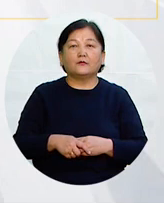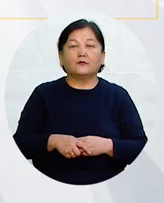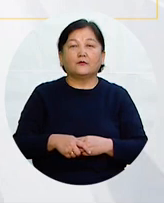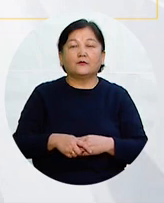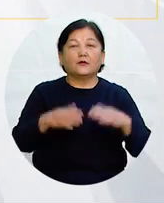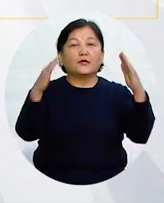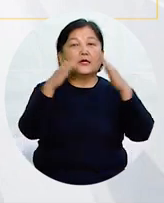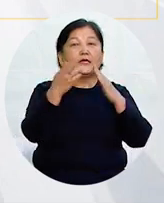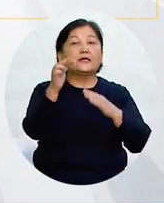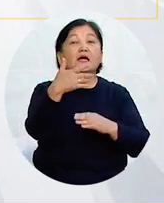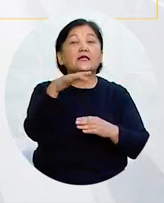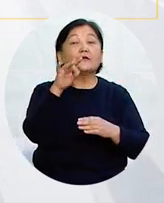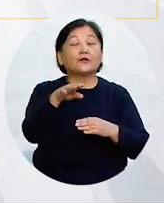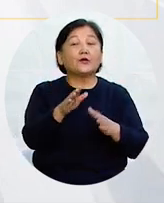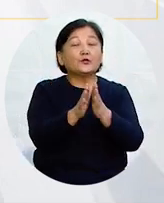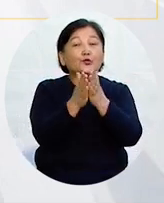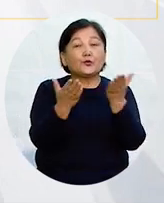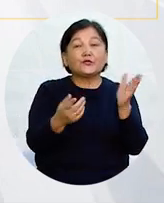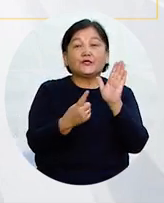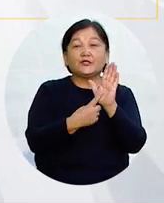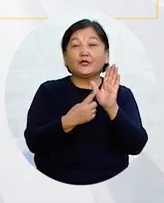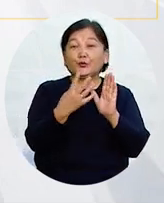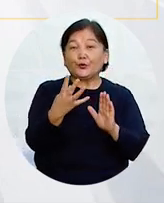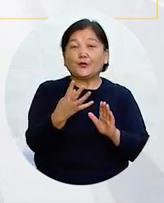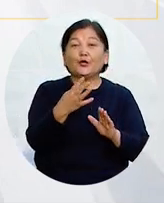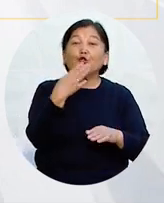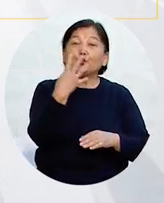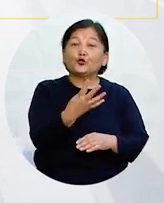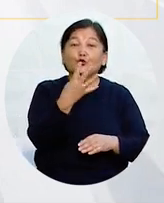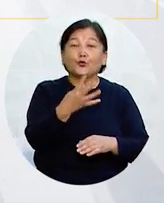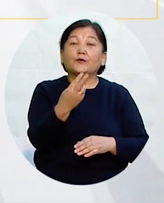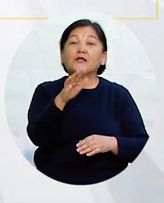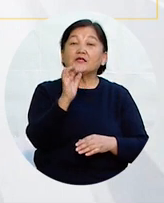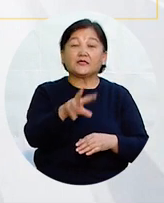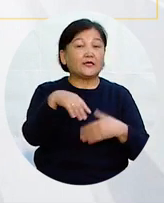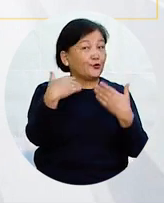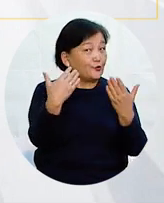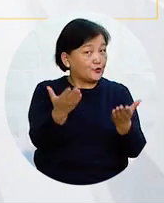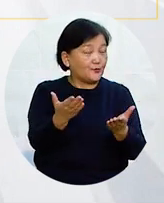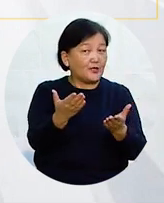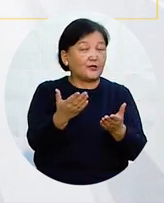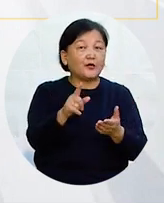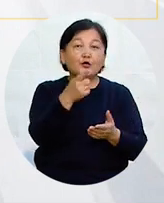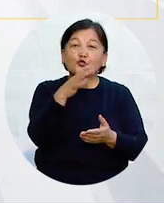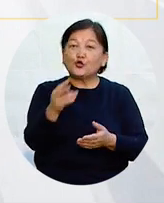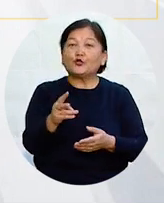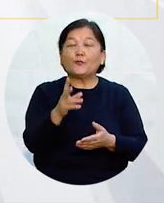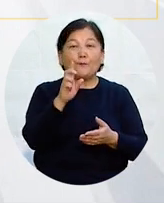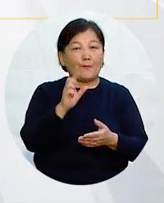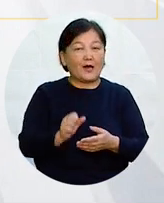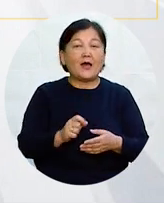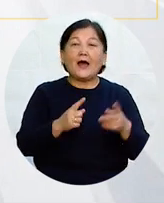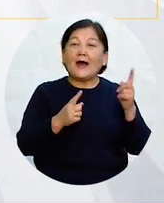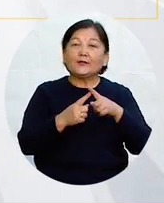За гэрийн даалгаварт сурах бичгийн 64 дугаар тал дасгал 34 байгаа үгсийг зөөлөн дэвсгэр хатуу дэвсгэрээр нь ялган